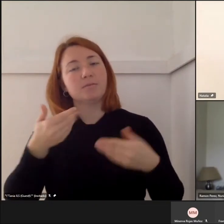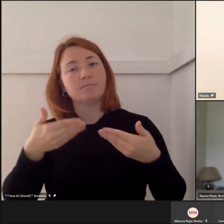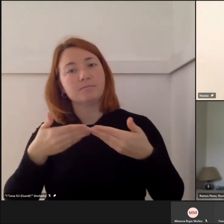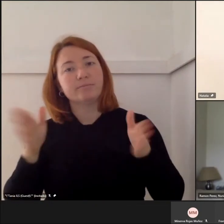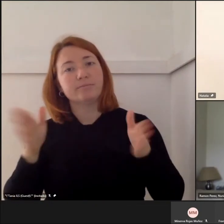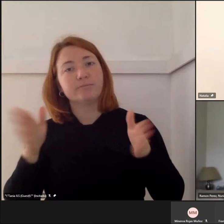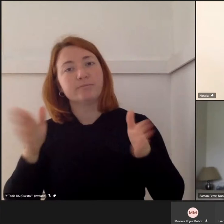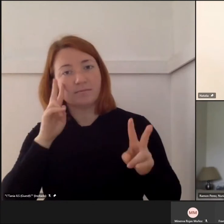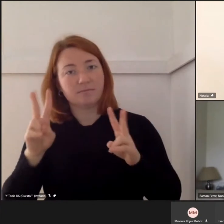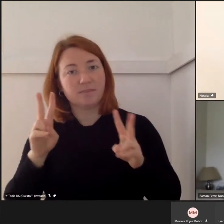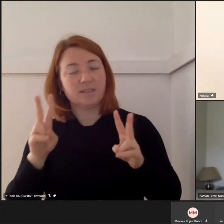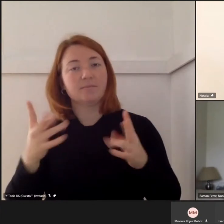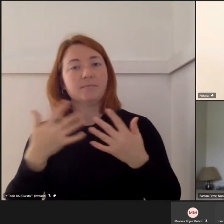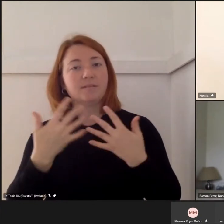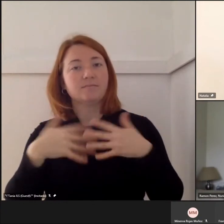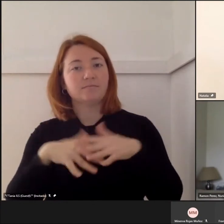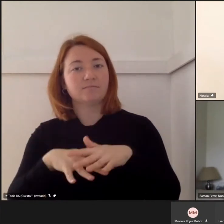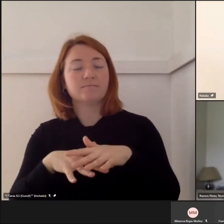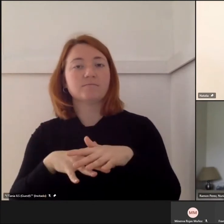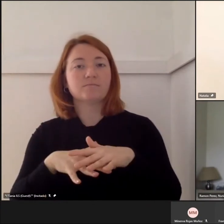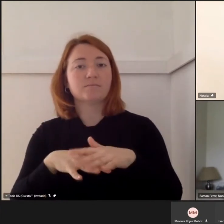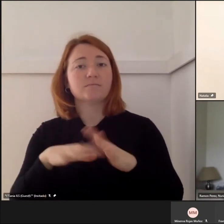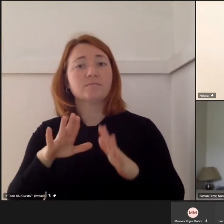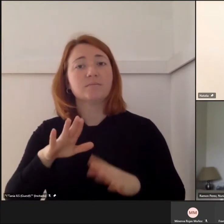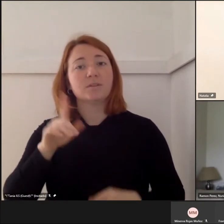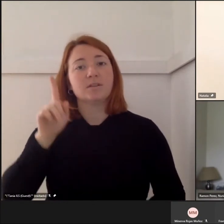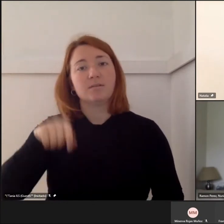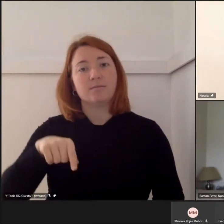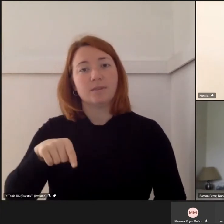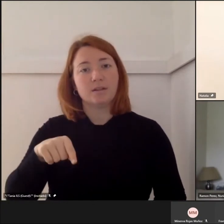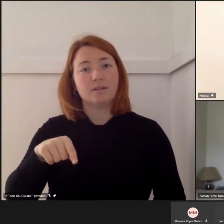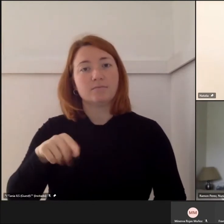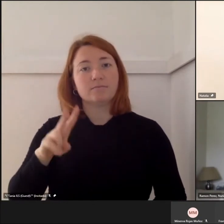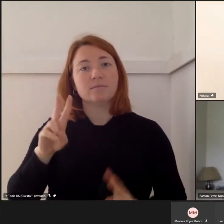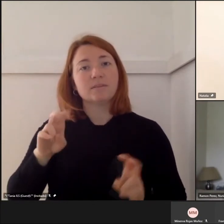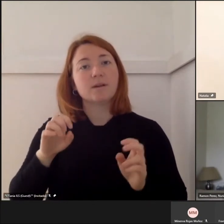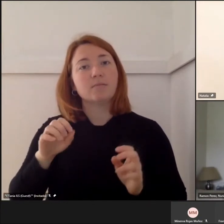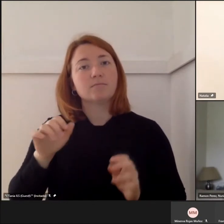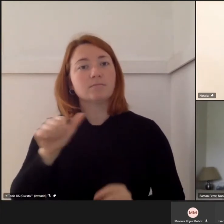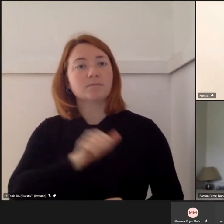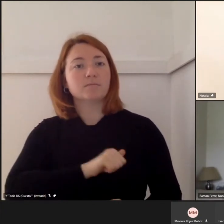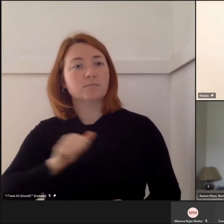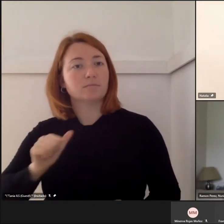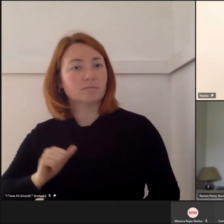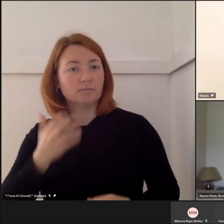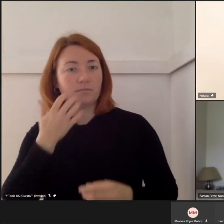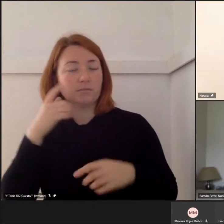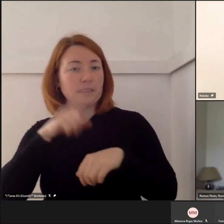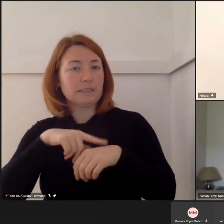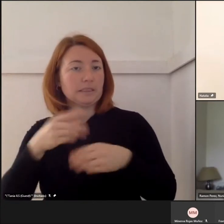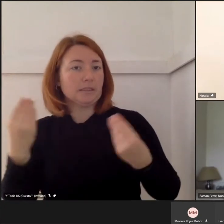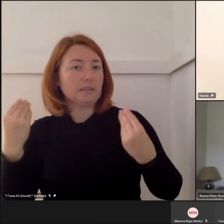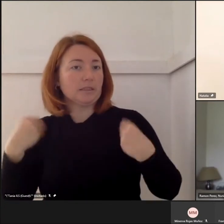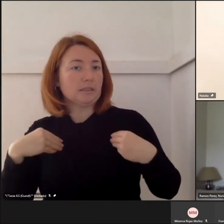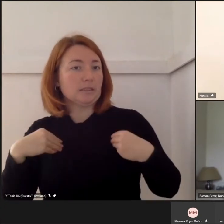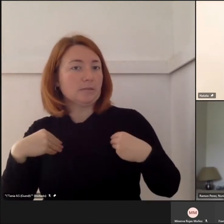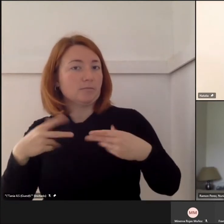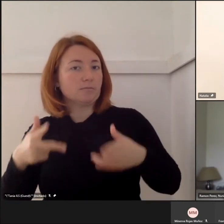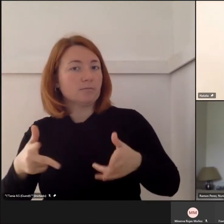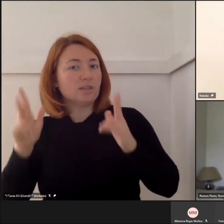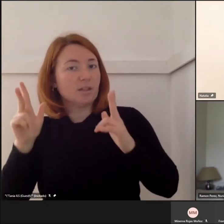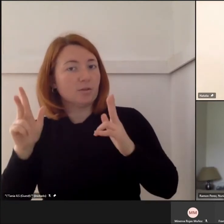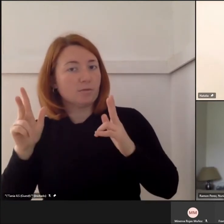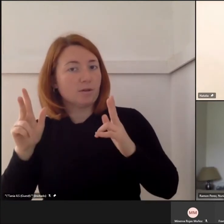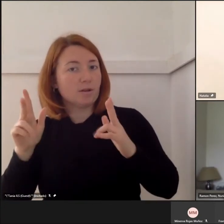més comprensiva, i també és veritat que hem d'incorporar la part més personal, no? Del temps de lleure, perquè si aquí sembla que només haguem de conciliar la